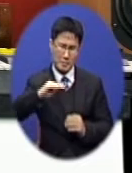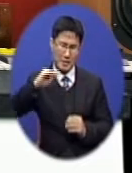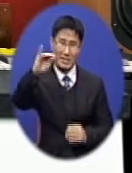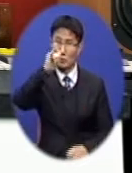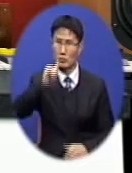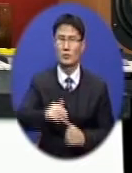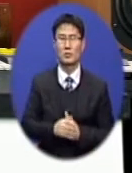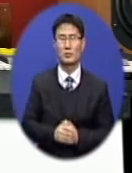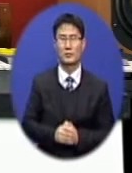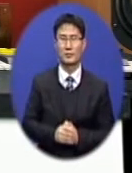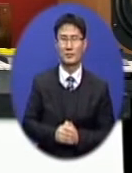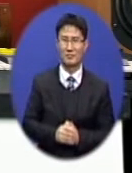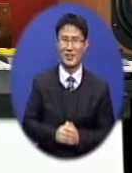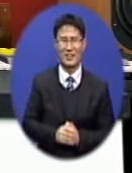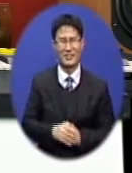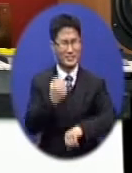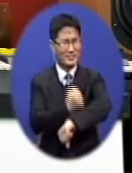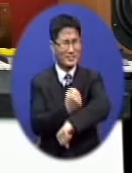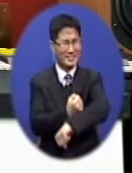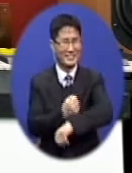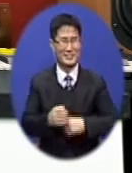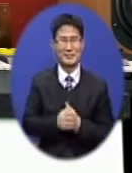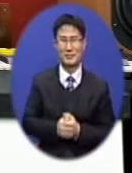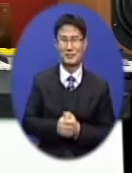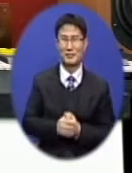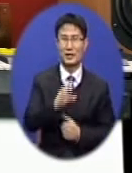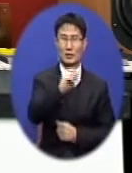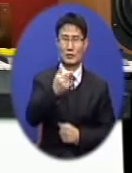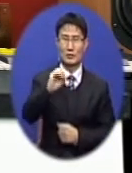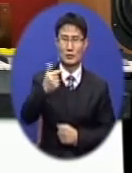네. 네. 아유, 수고하셨습니다. 네. 자,